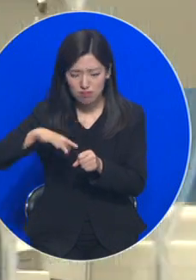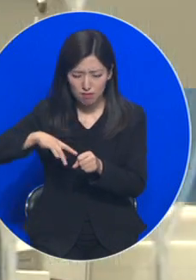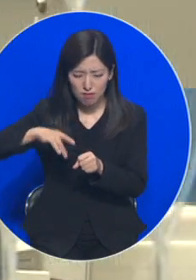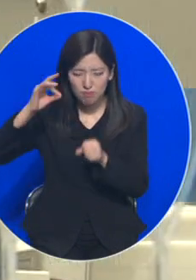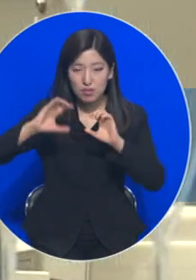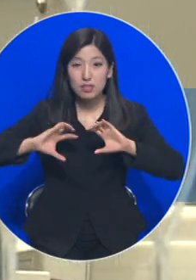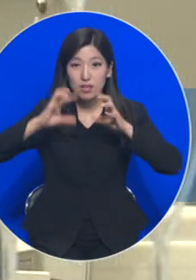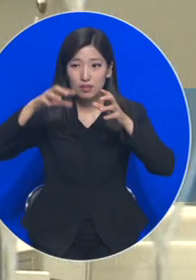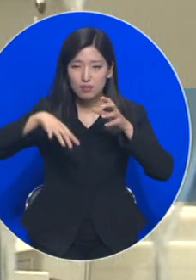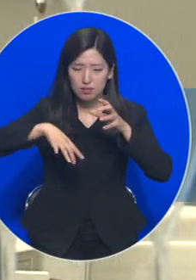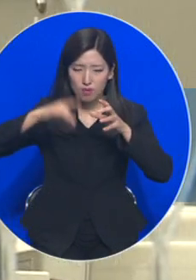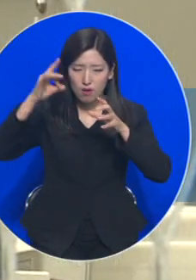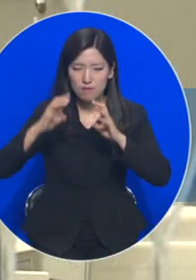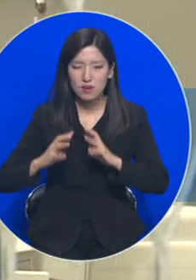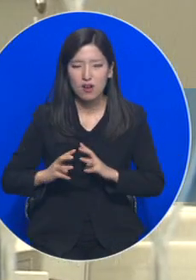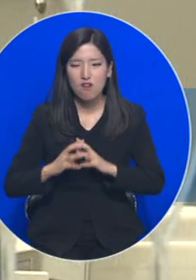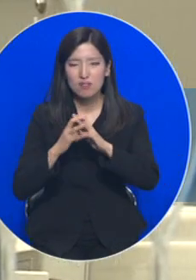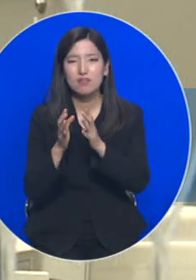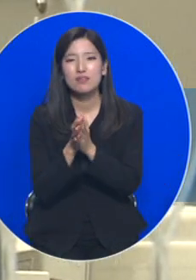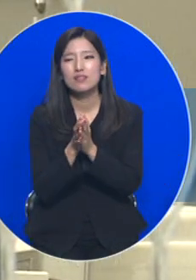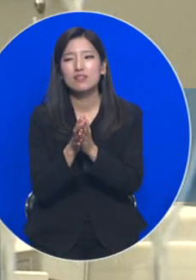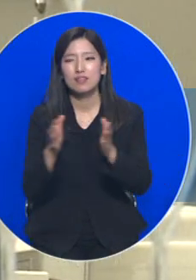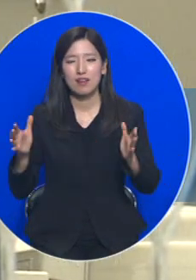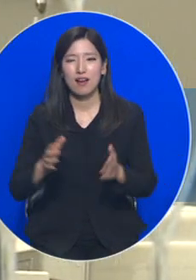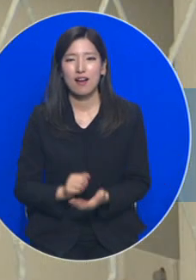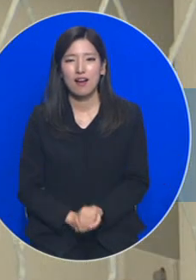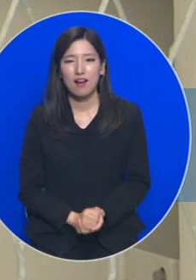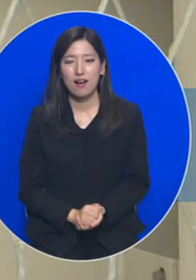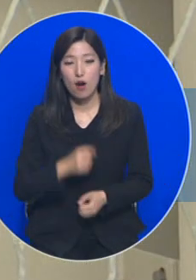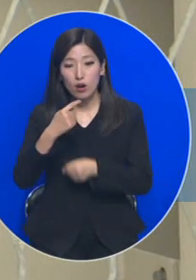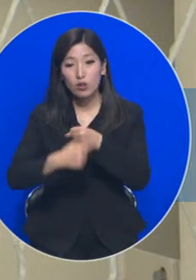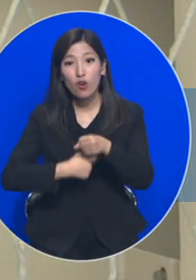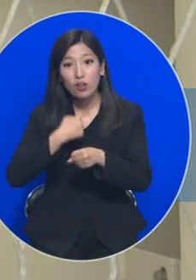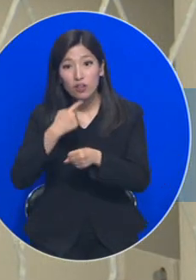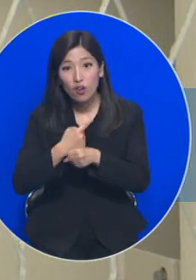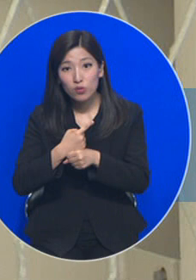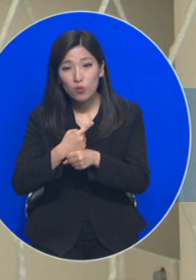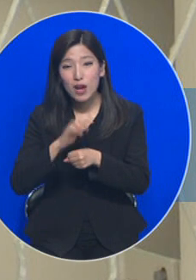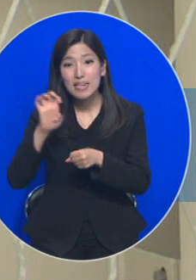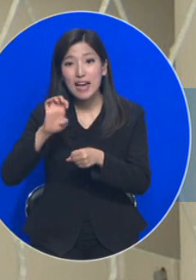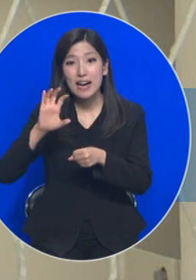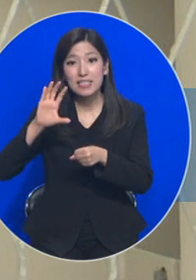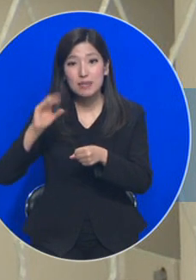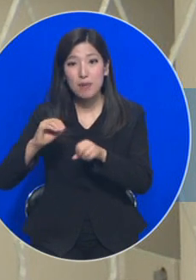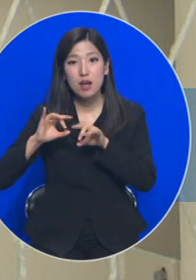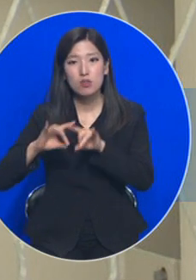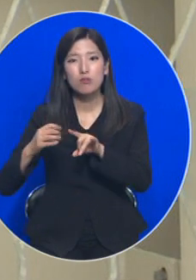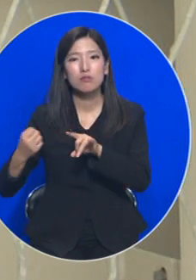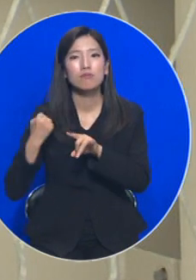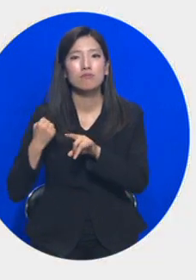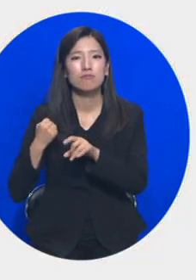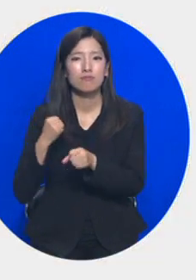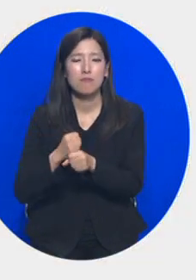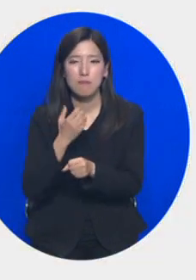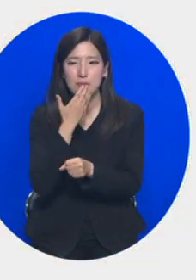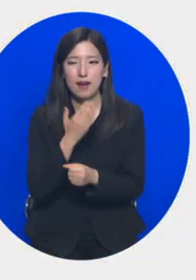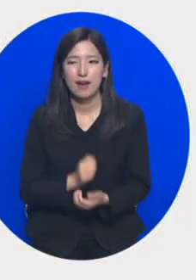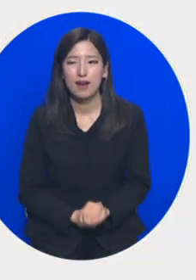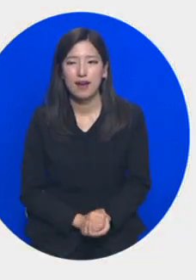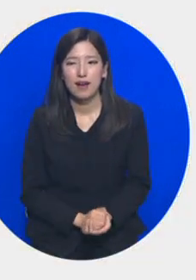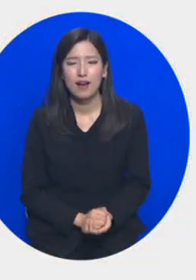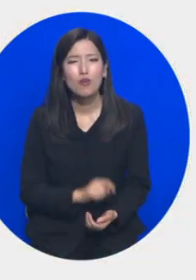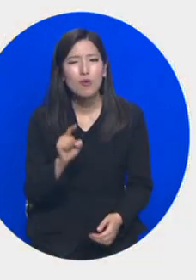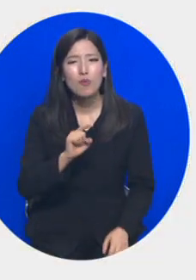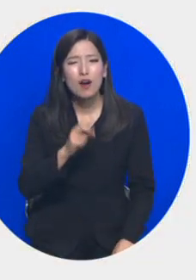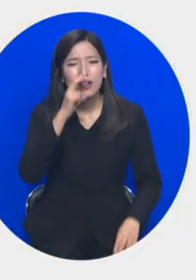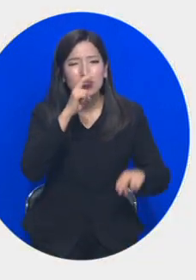상업용 발전소로 16만 가구 사용량 해당하는 연간 40만 내가 한테 전기를 생산할 수 있습니다 부 생수는